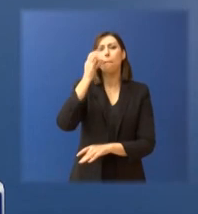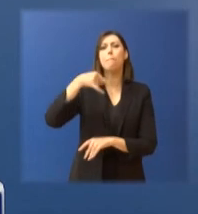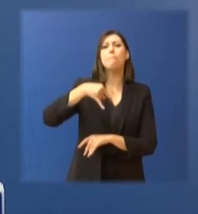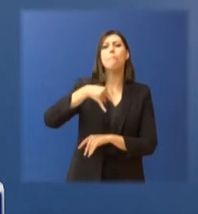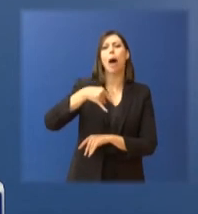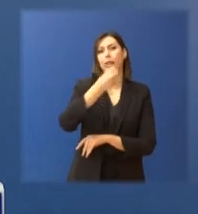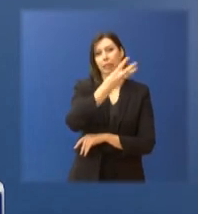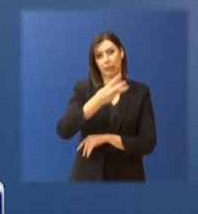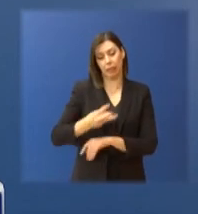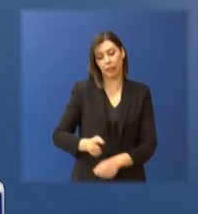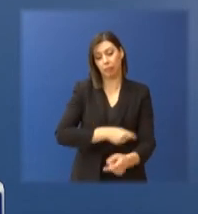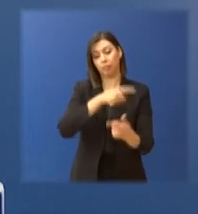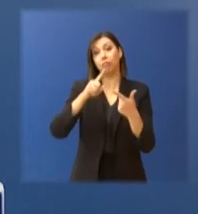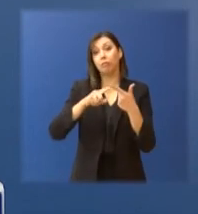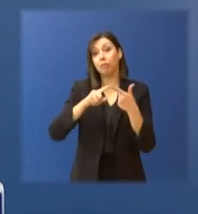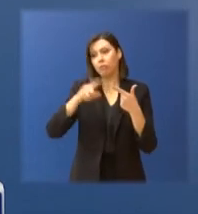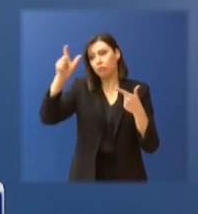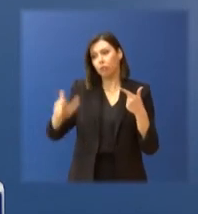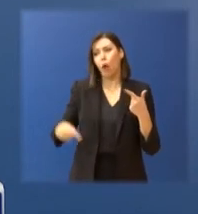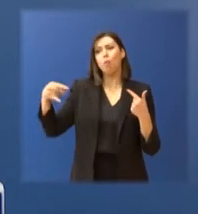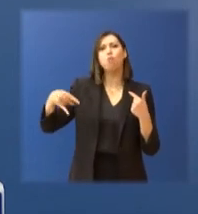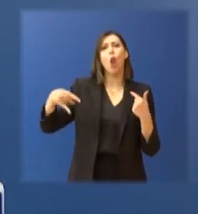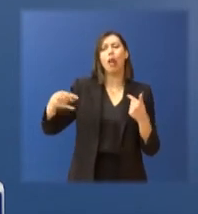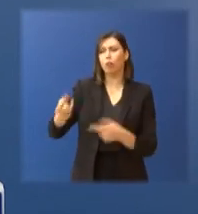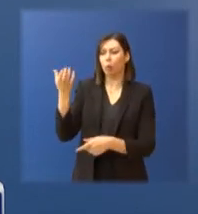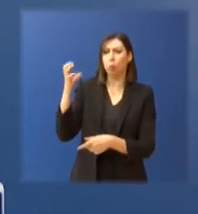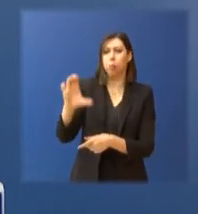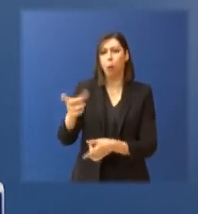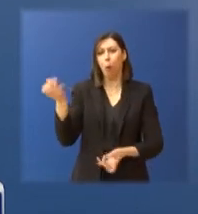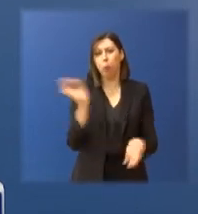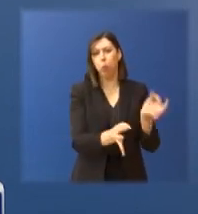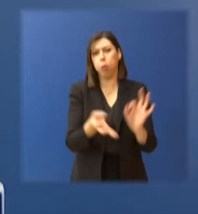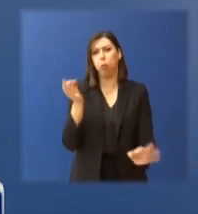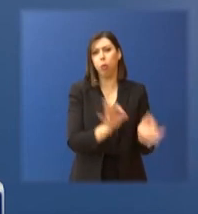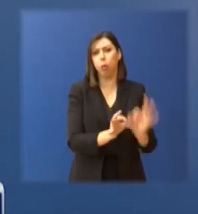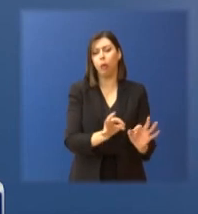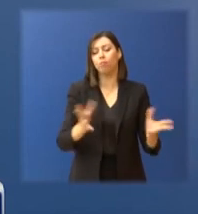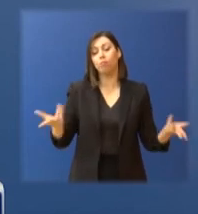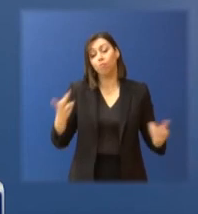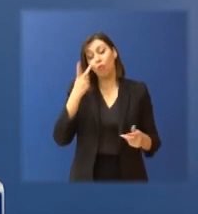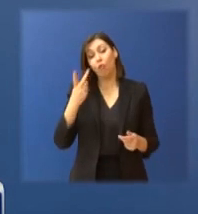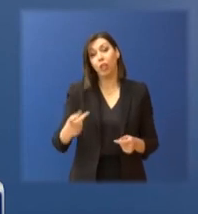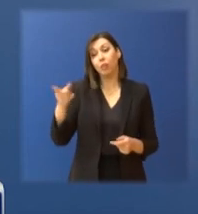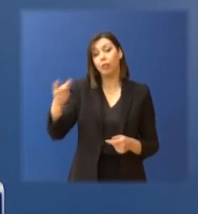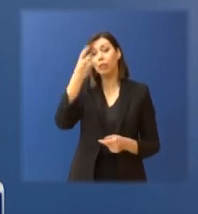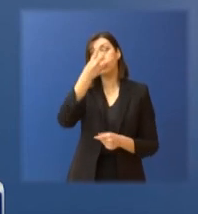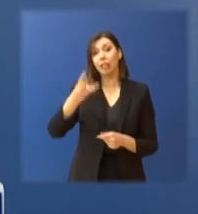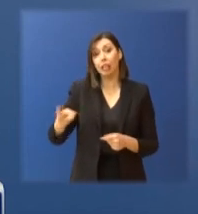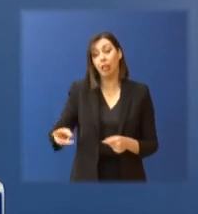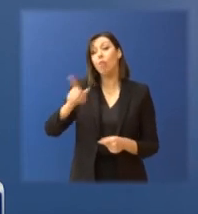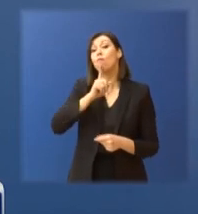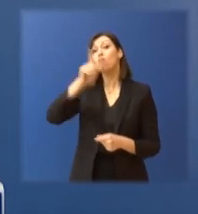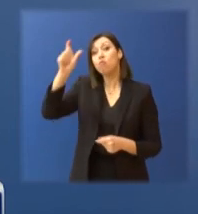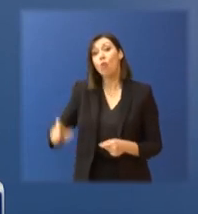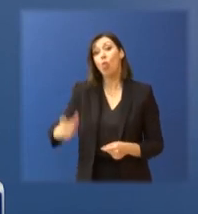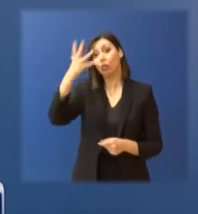προσεχή Παρασκευή υπέδειξε ο κυβερνητικός εκπρόσωπος Γιάννης Οικονόμου ως την ημέρα που θα υπάρξουν εξελίξεις όσον αφορά το χρόνο διεξαγωγής